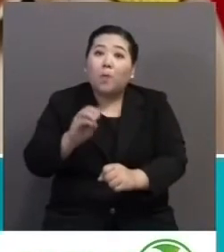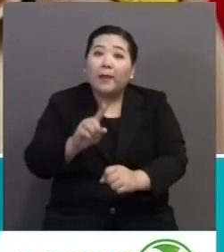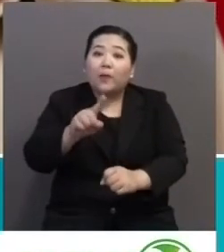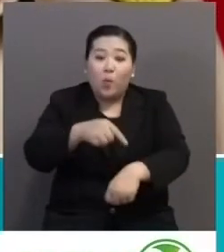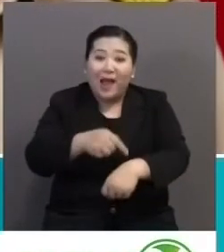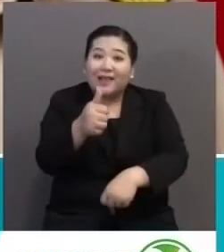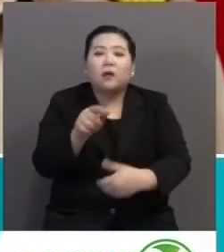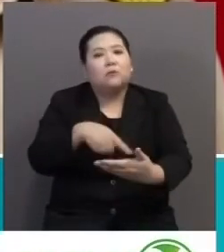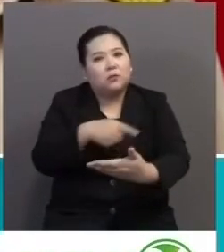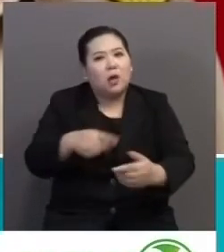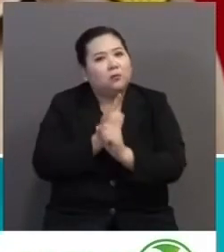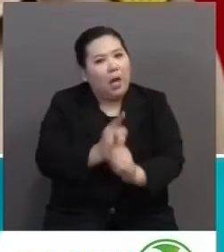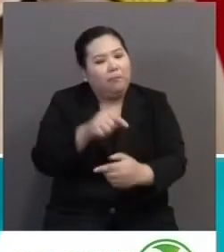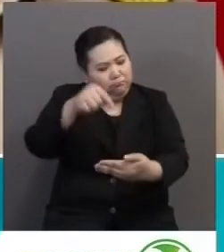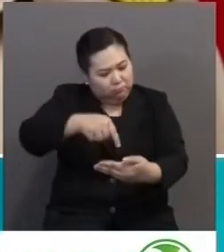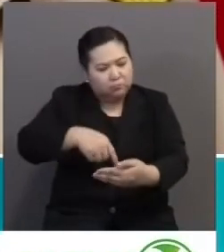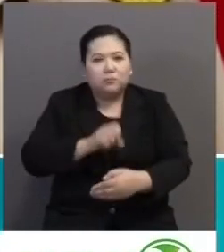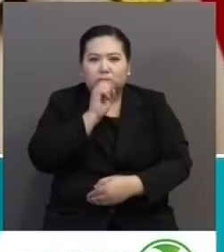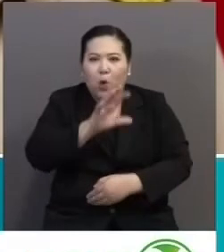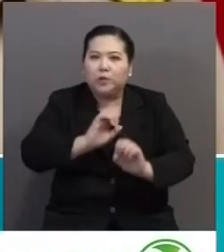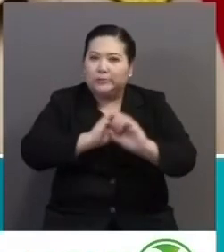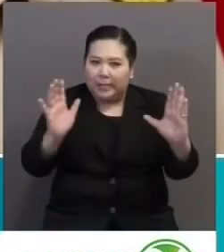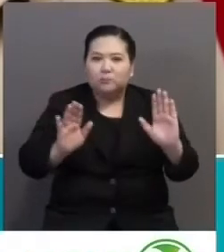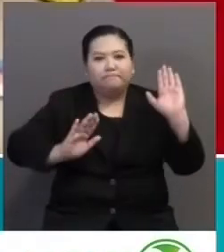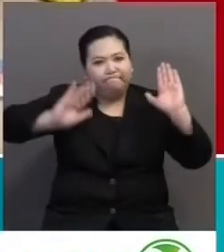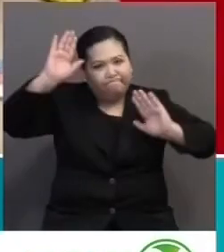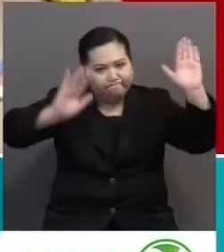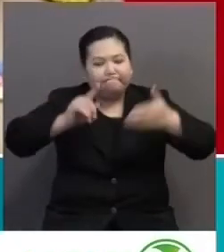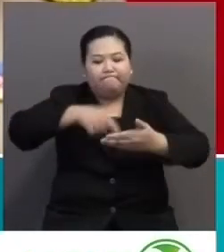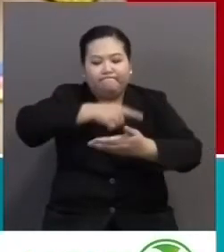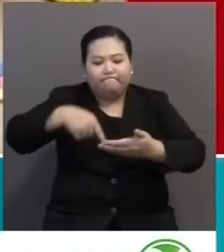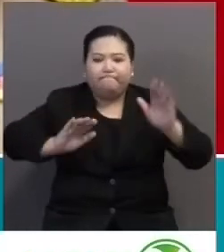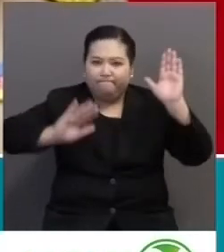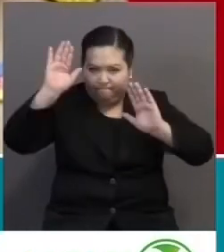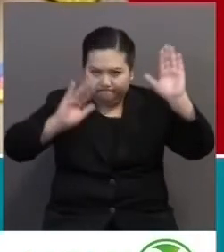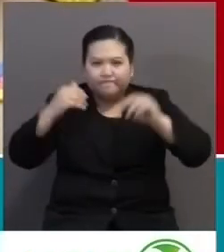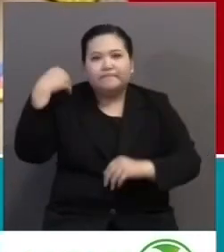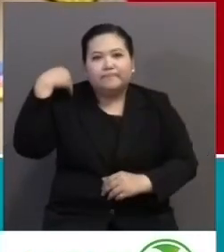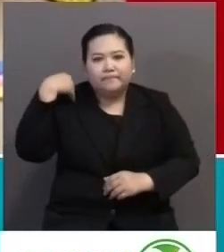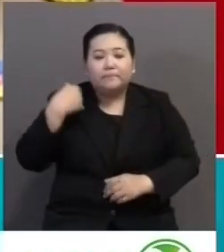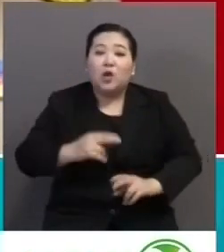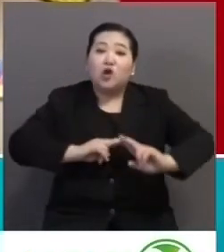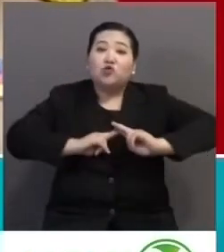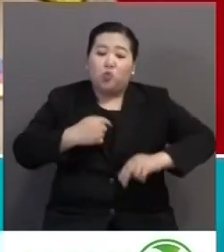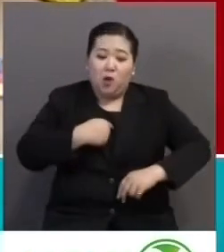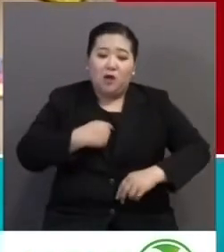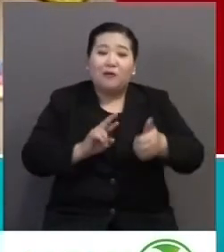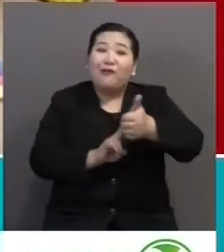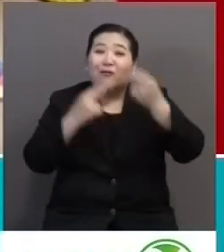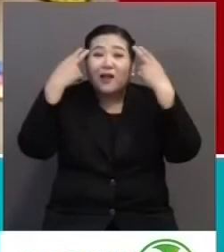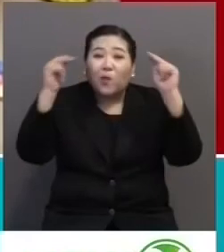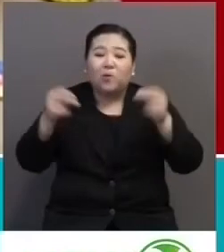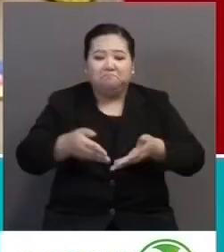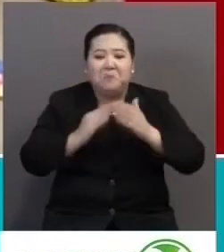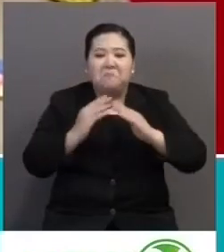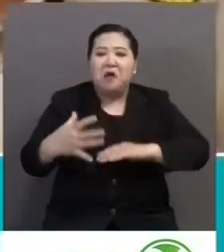ก็ยืนยันชัดเจนนะครับการเลือกตั้งนั้นยังคงเดินหน้าตามรถแมพนะครับและส่วนตัวก็ยังไม่มีแนวคิดที่จะตั้งพรรคการเมือง ค ุณผู้ชมคิดเห็